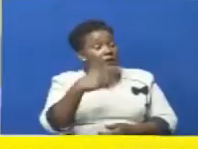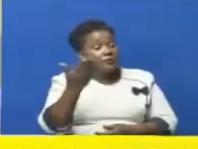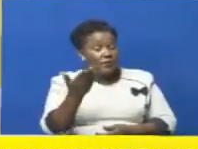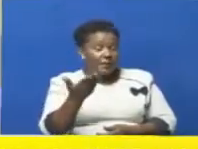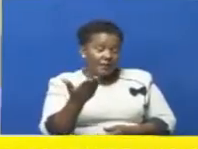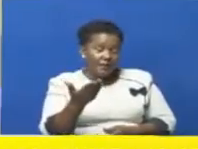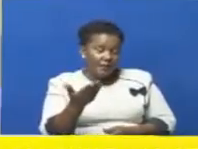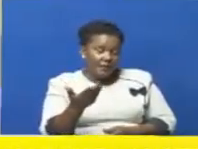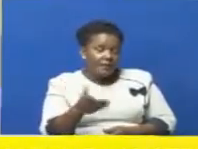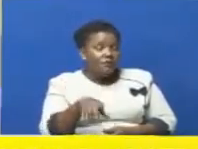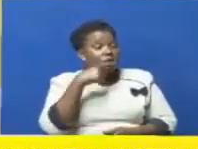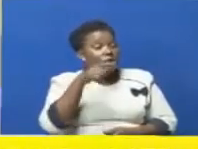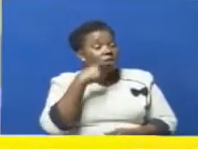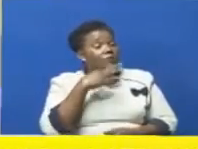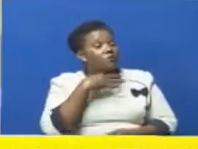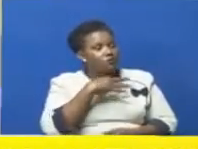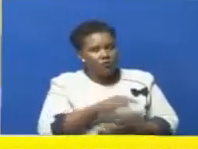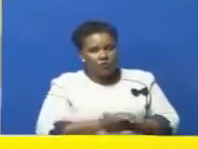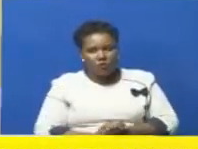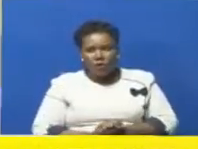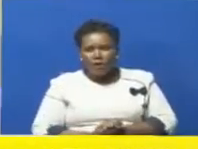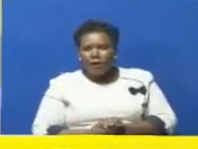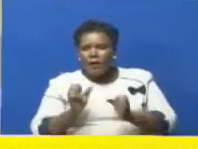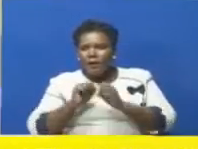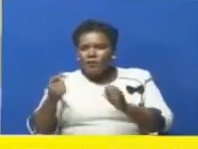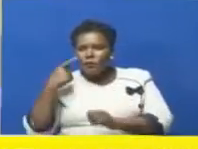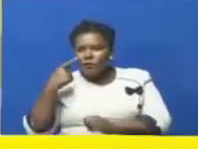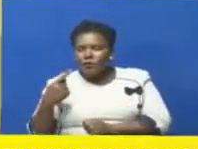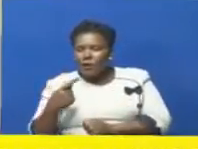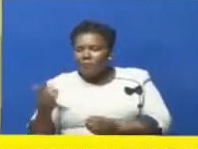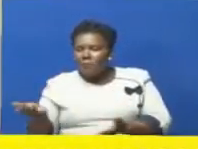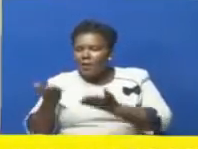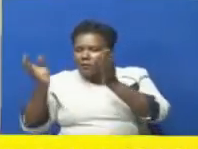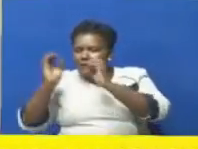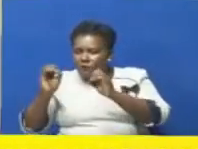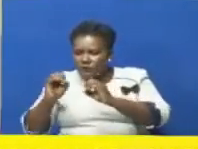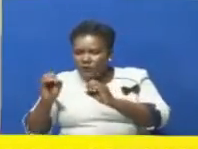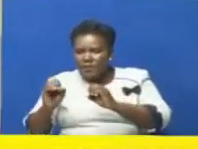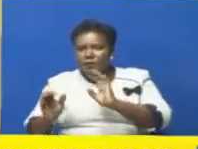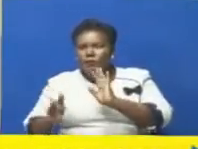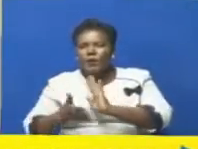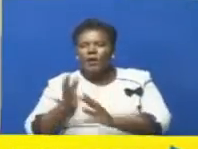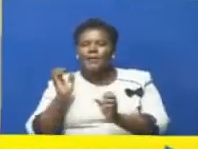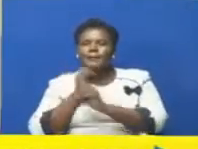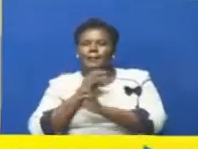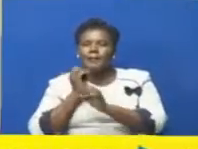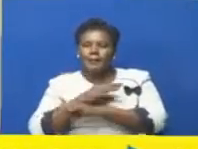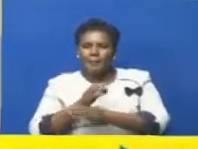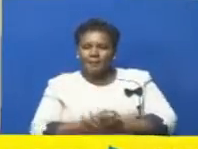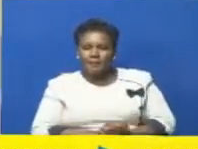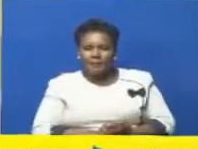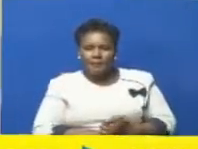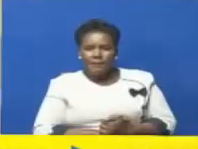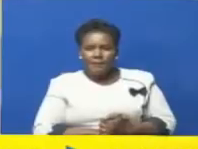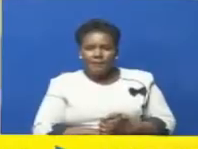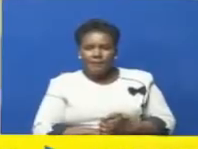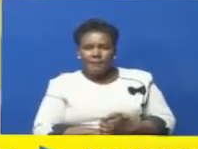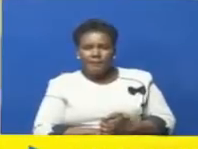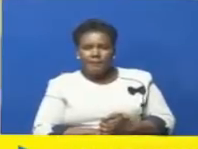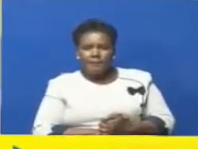yakiwa hayapo wanatafuta sababu ni serikali. Serikali ni mkusanyiko wa viongozi pamoja na